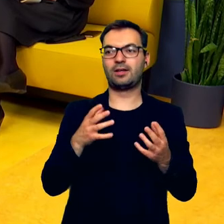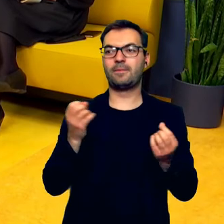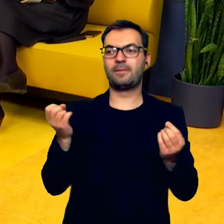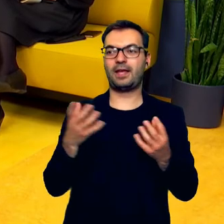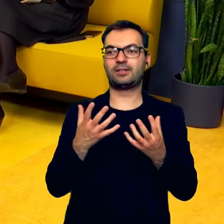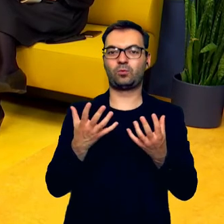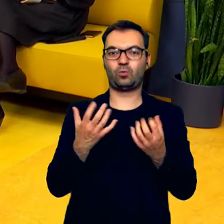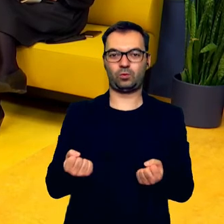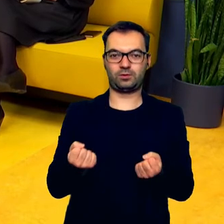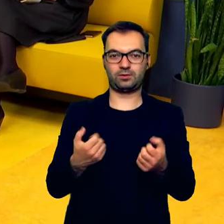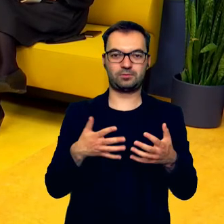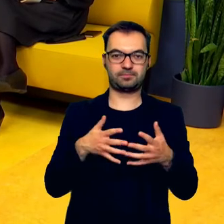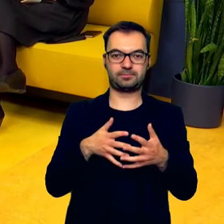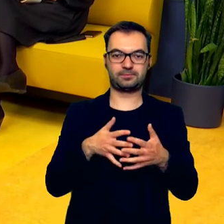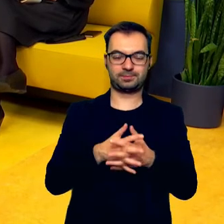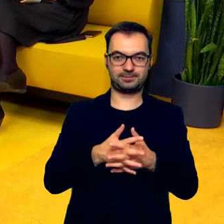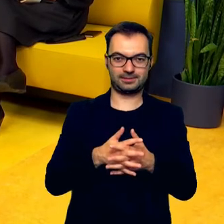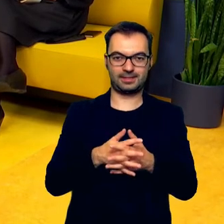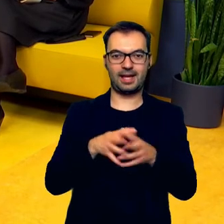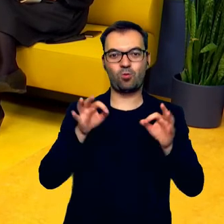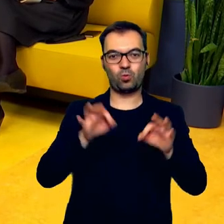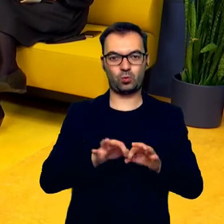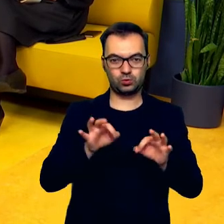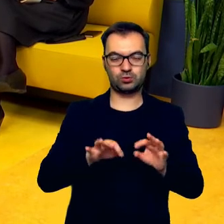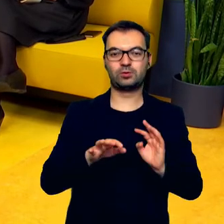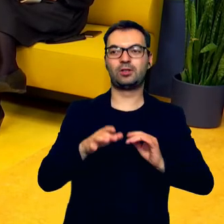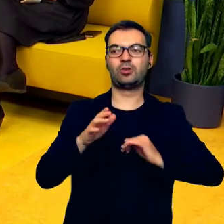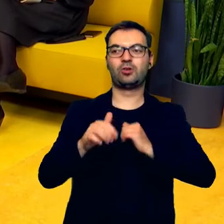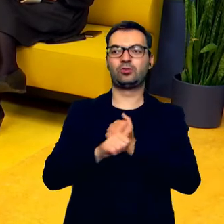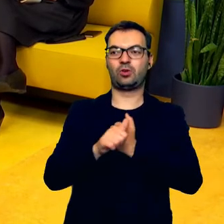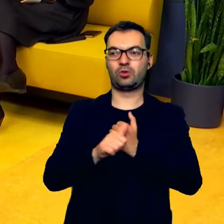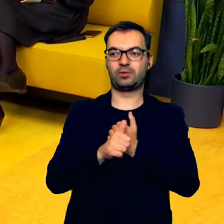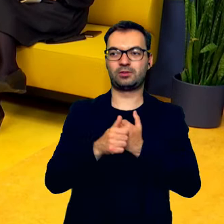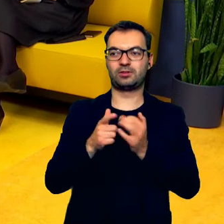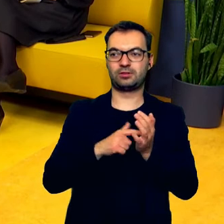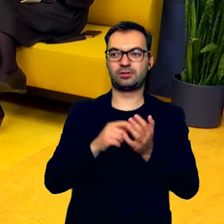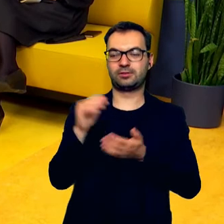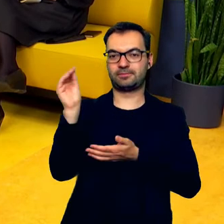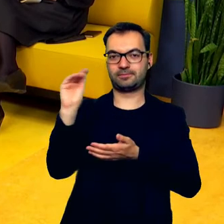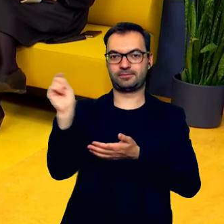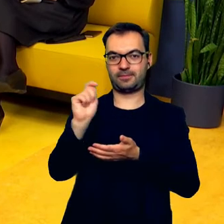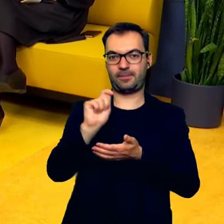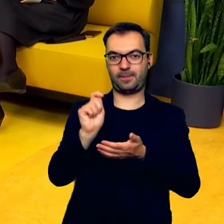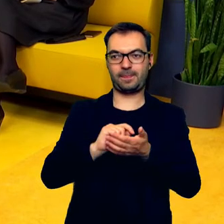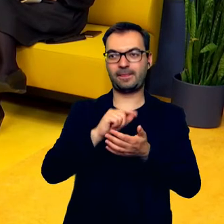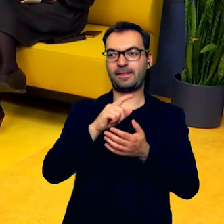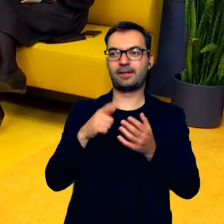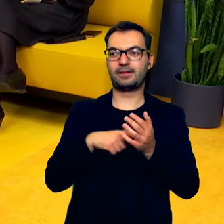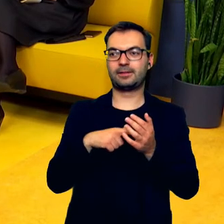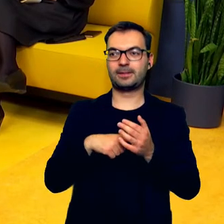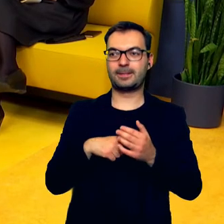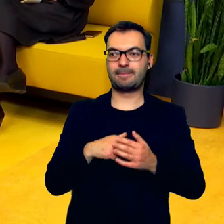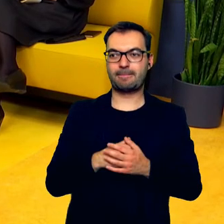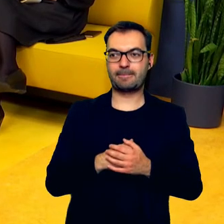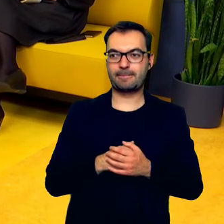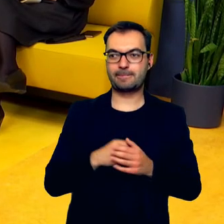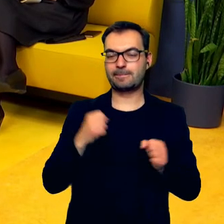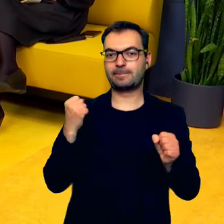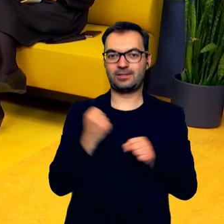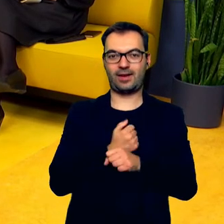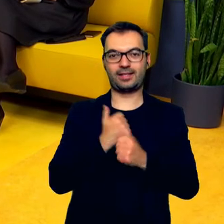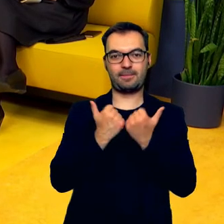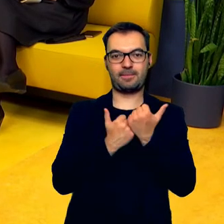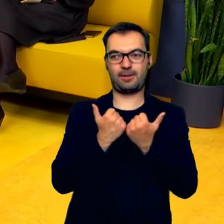ten piasek wsiąkał atrament, wówczas się dokument, bardzo często pisany na takim czerpanym albo